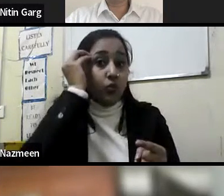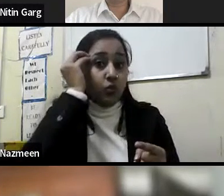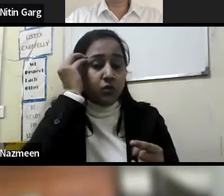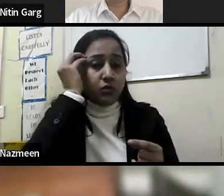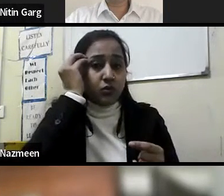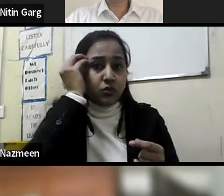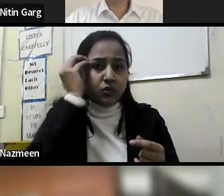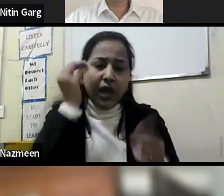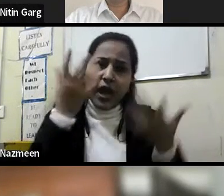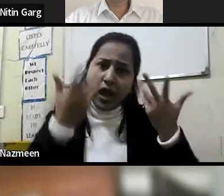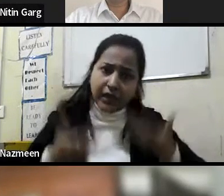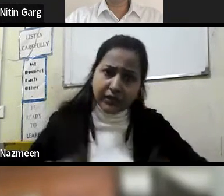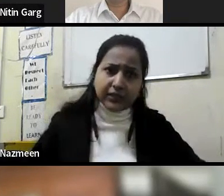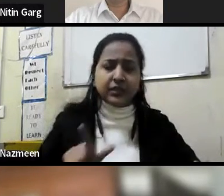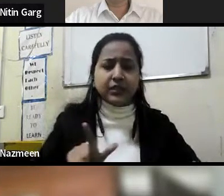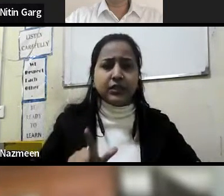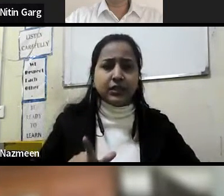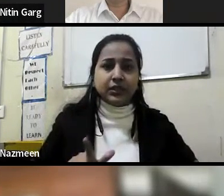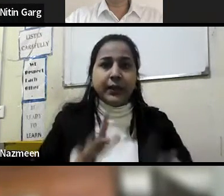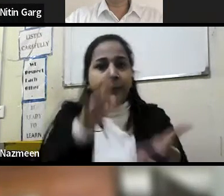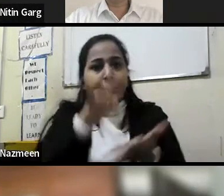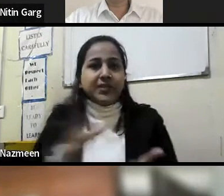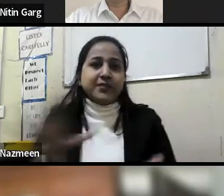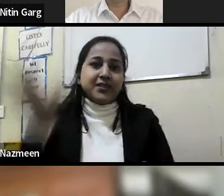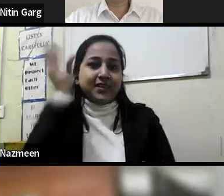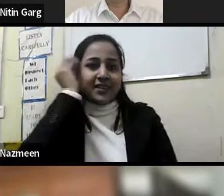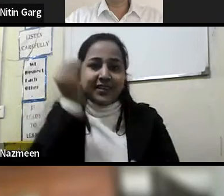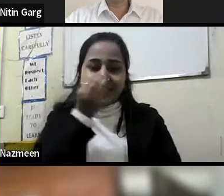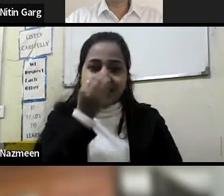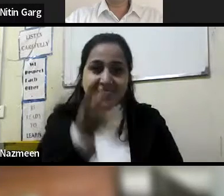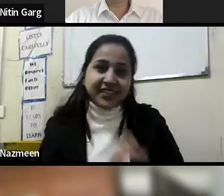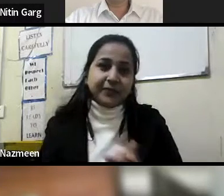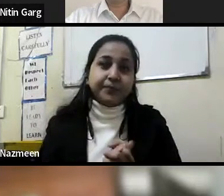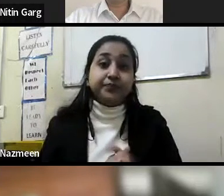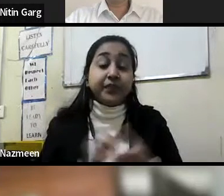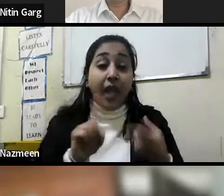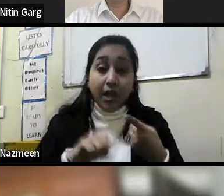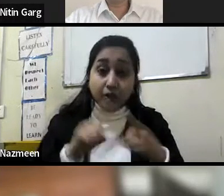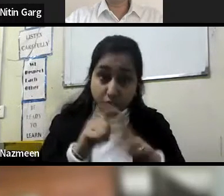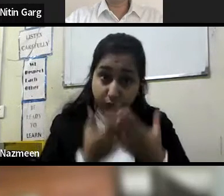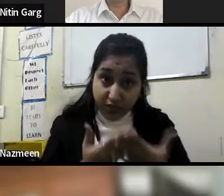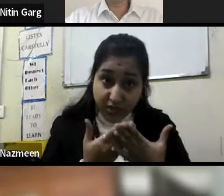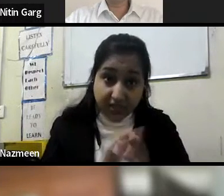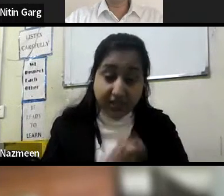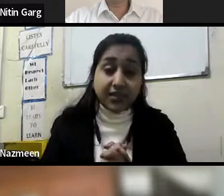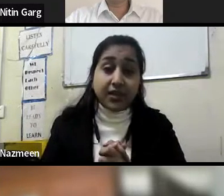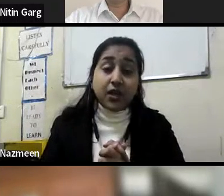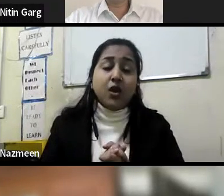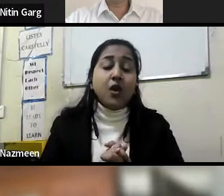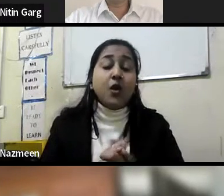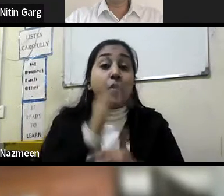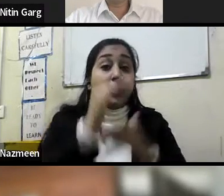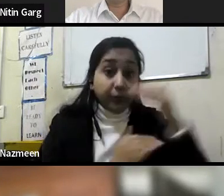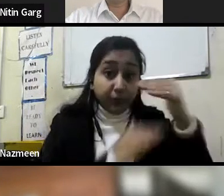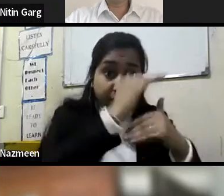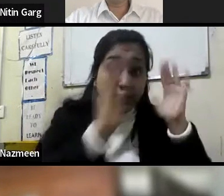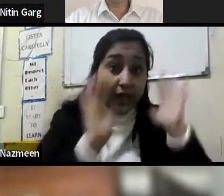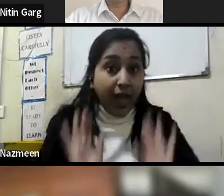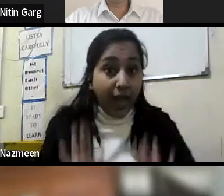सकते हैं हम जहां भी बैठे हैं. वो स्किल एडटेक में, एजुकेशनल टेक सेक्टर में बहुत इंप्रूवमेंट्स हुई